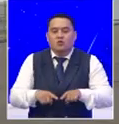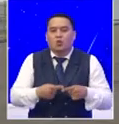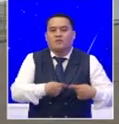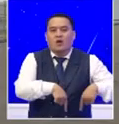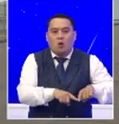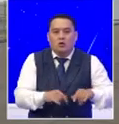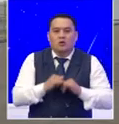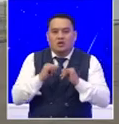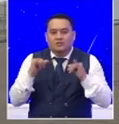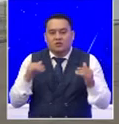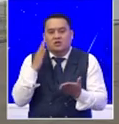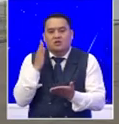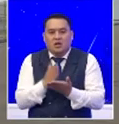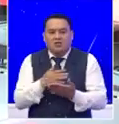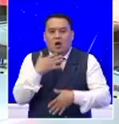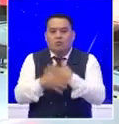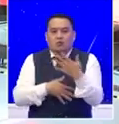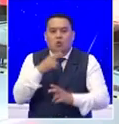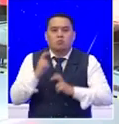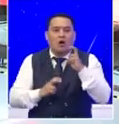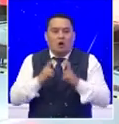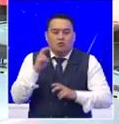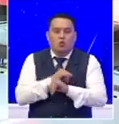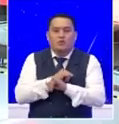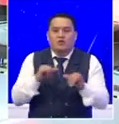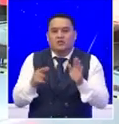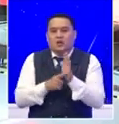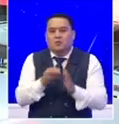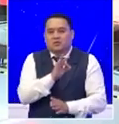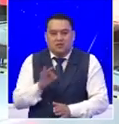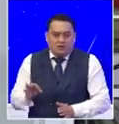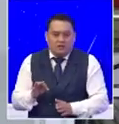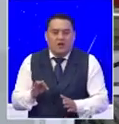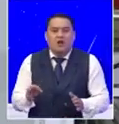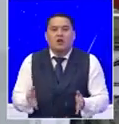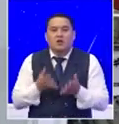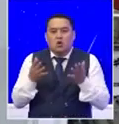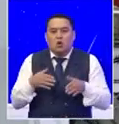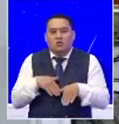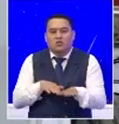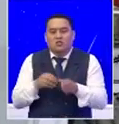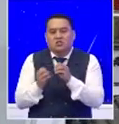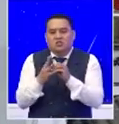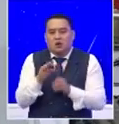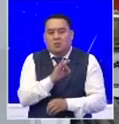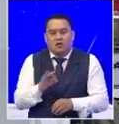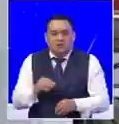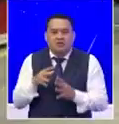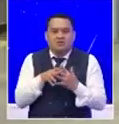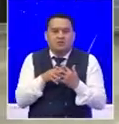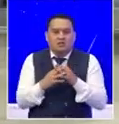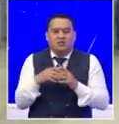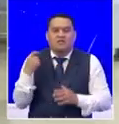отмечается динамика роста. Так, в обрабатывающей промышленности прирост составил 7%, в легкой промышленности – почти 14%, в сельском хозяйстве